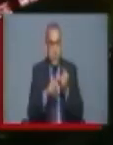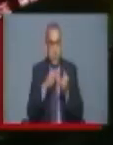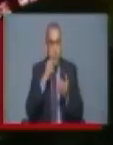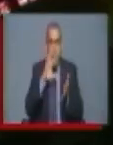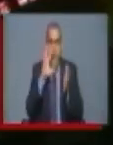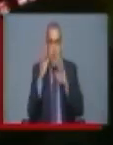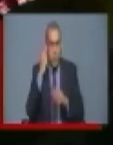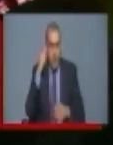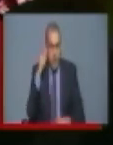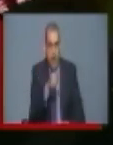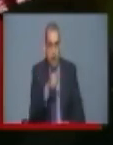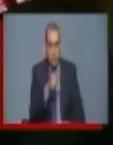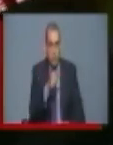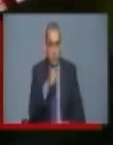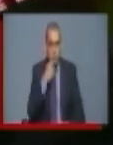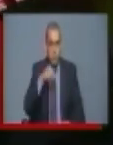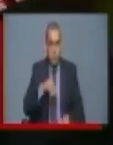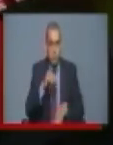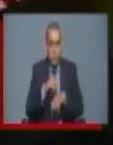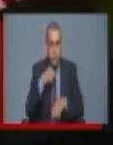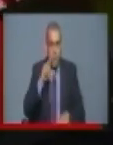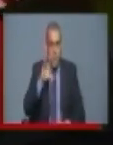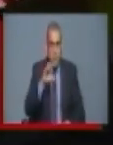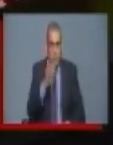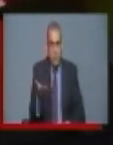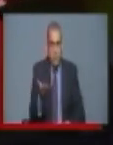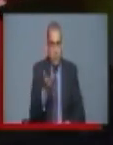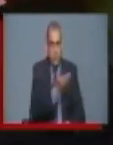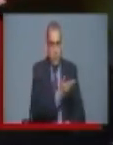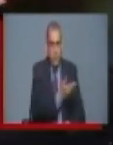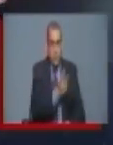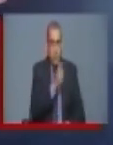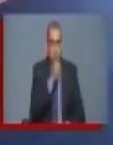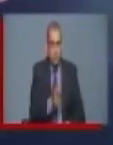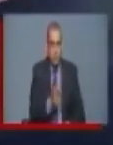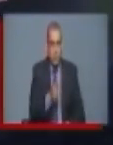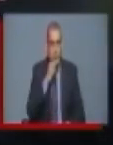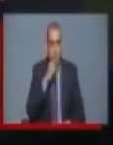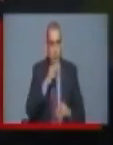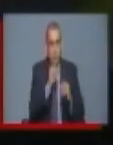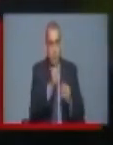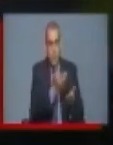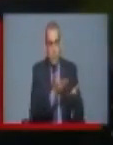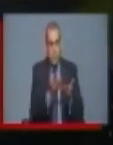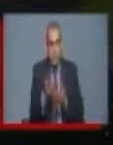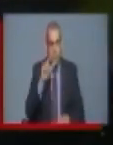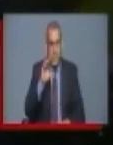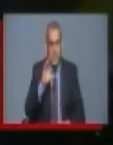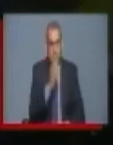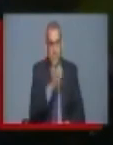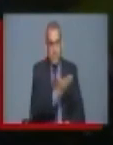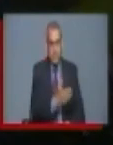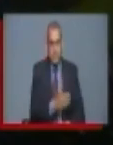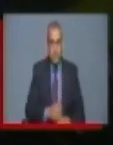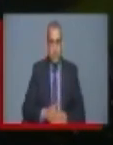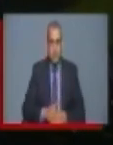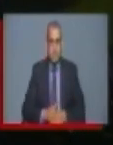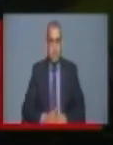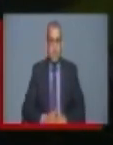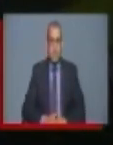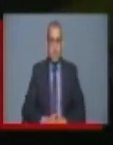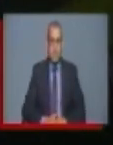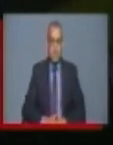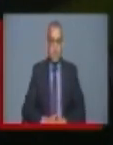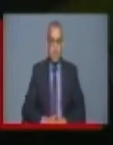ما يجري على الأرض الفلسطينية أمر لا يمكن قبوله على أي مستوى إقليمي أو دولي، إنساني